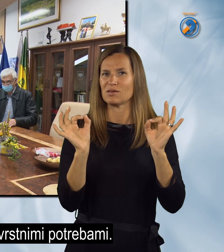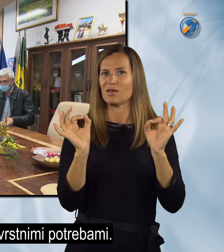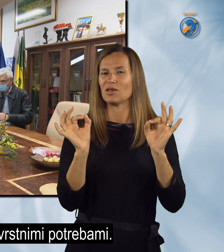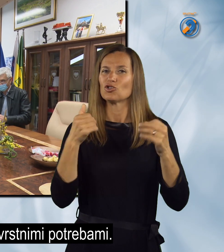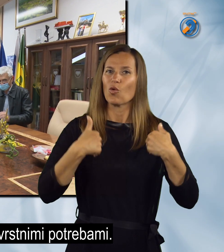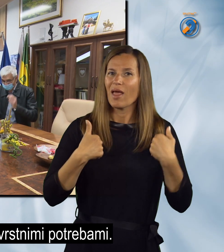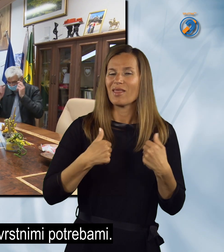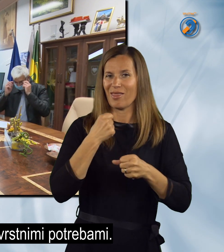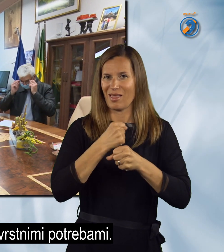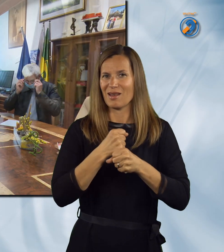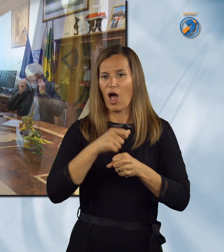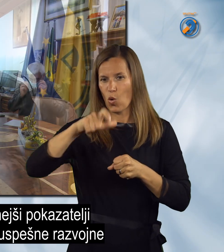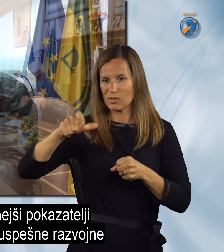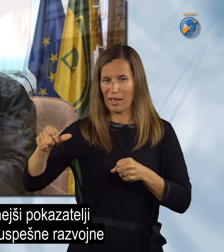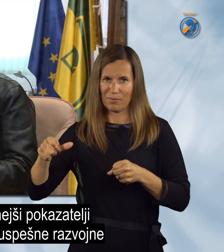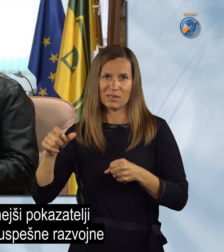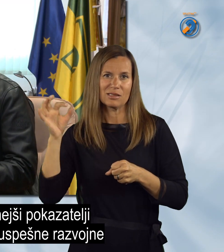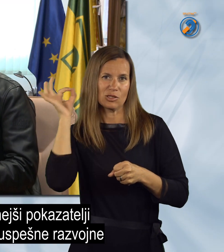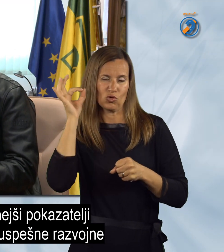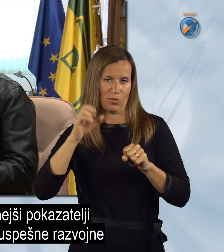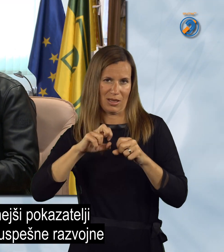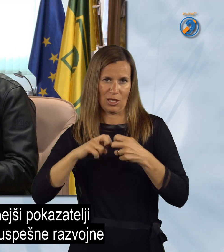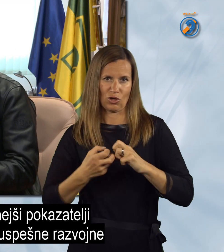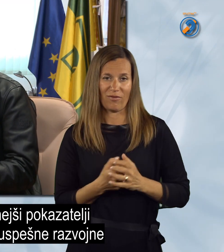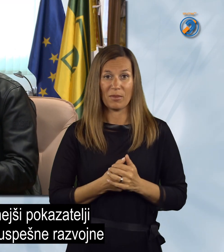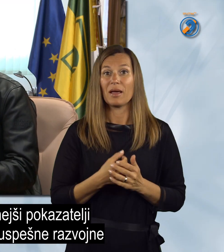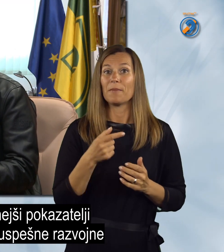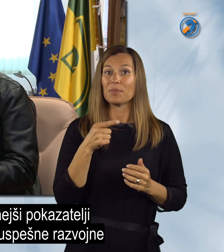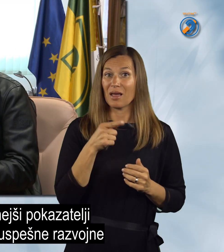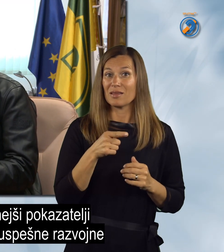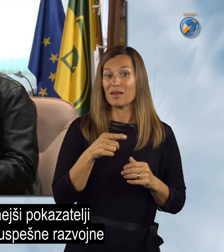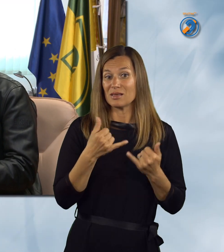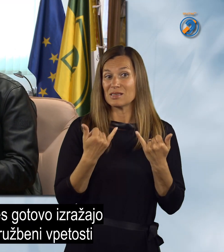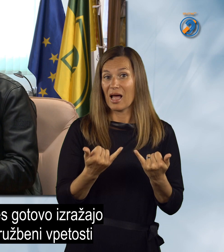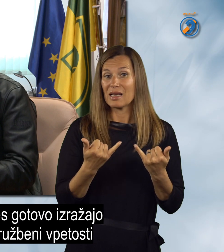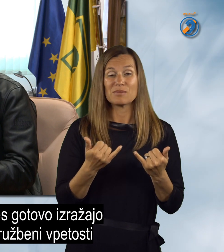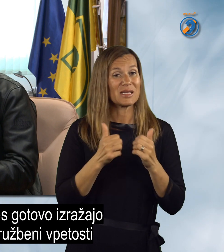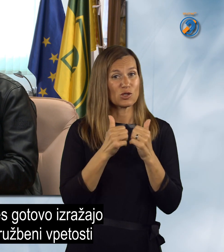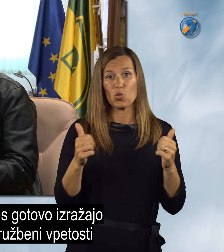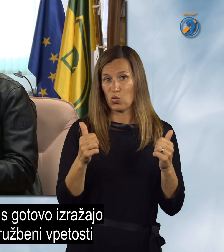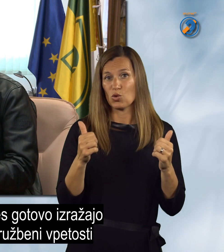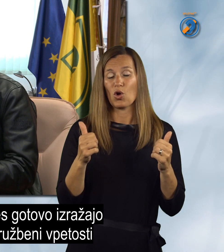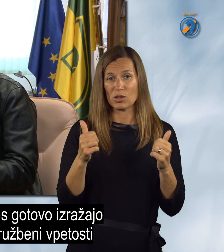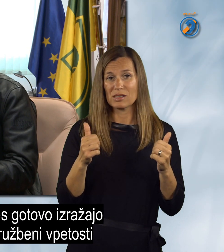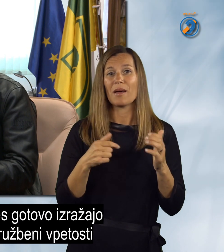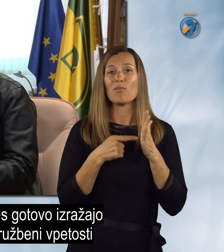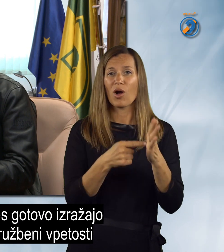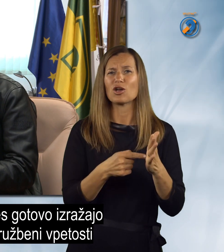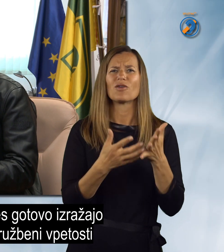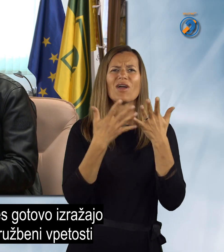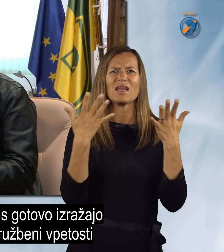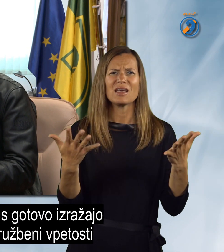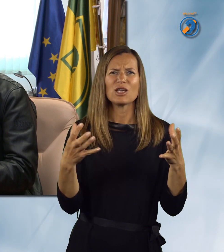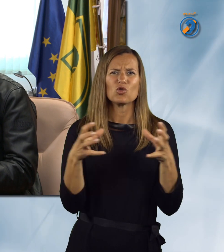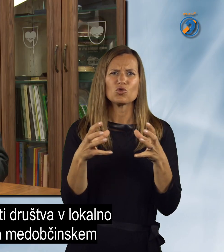s tovrstnimi potrebami. Najpomembnejši pokazatelji 2 desetletij uspešne razvojne poti pa se danes gotovo izražajo v precejšnji